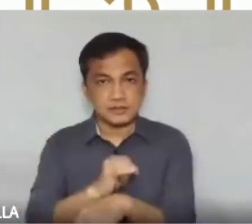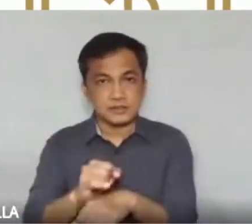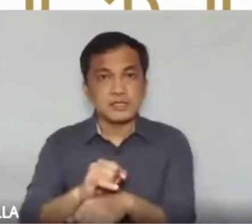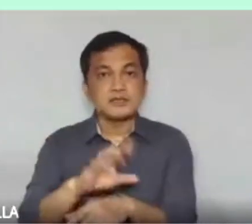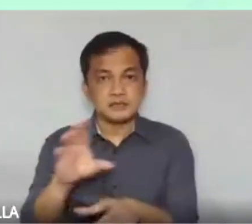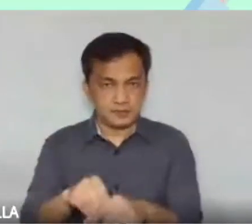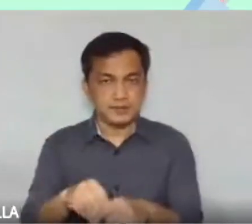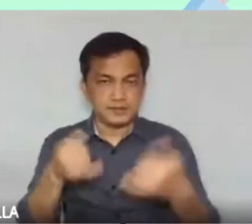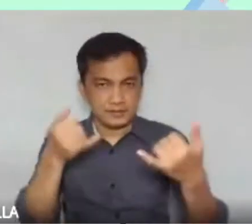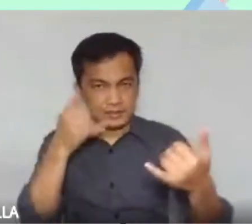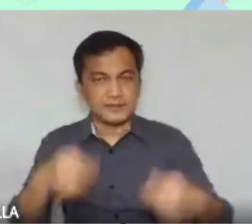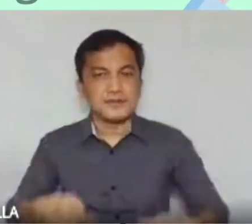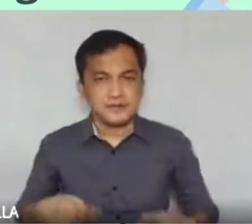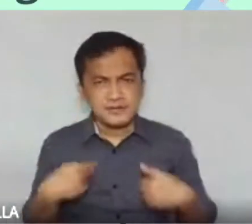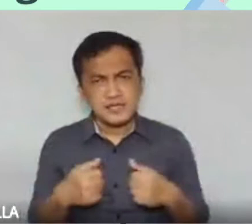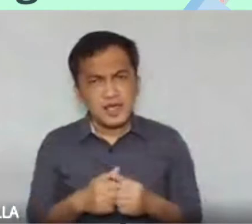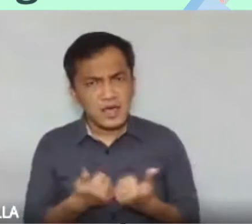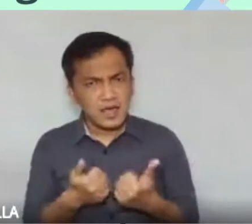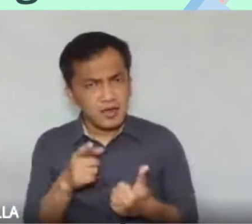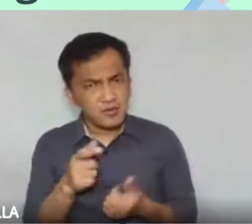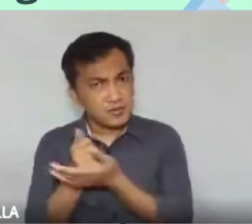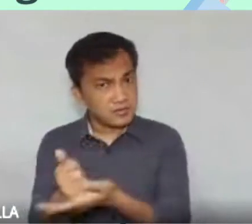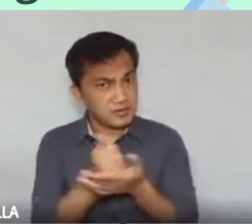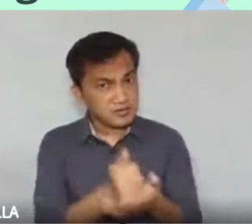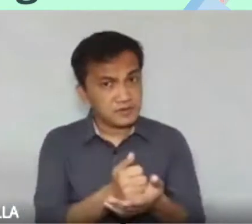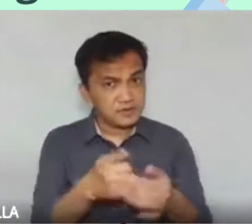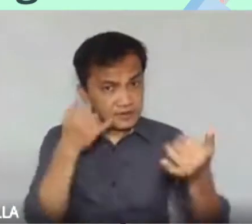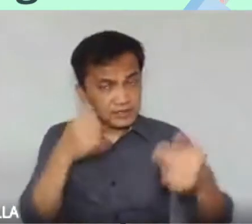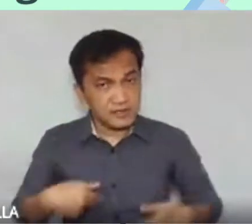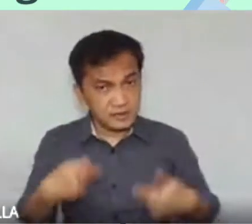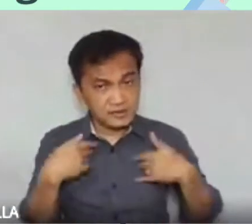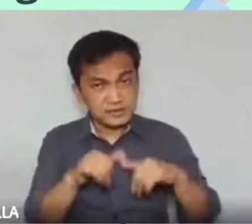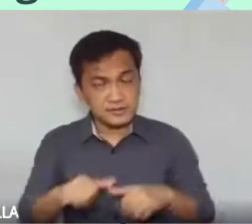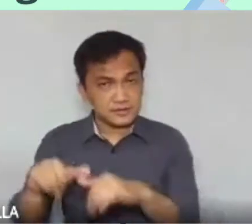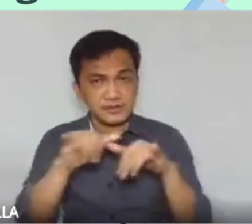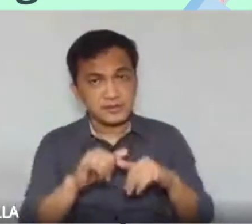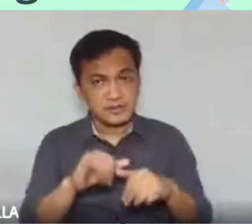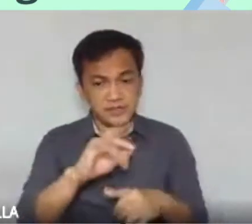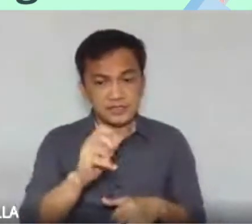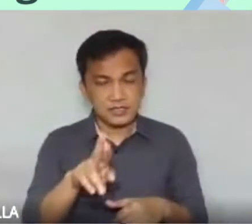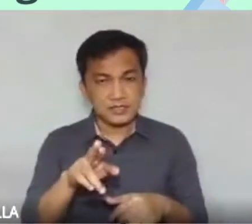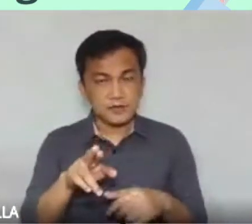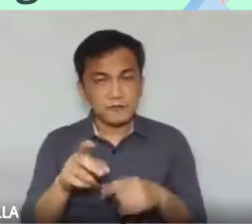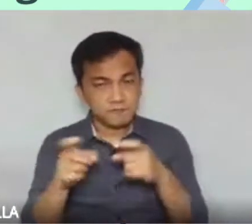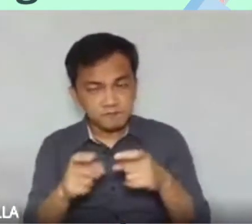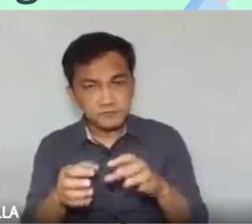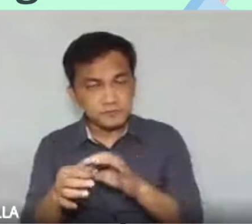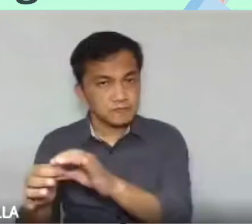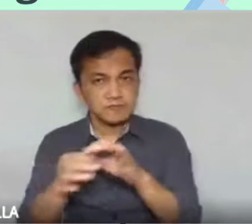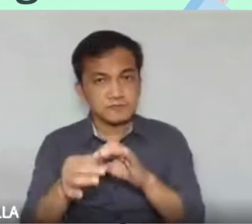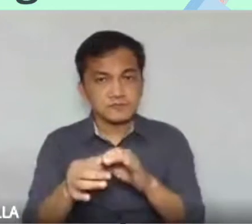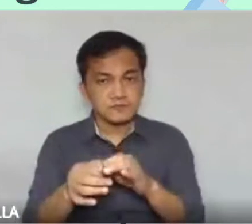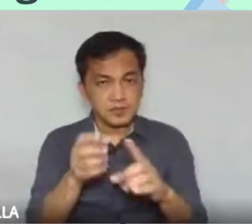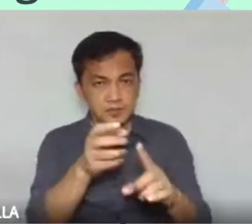telehealth. Paano ba makakatulong ang telehealth standards at interoperability sa pagkamit sa strategic goals ng